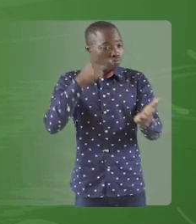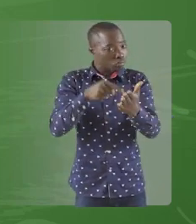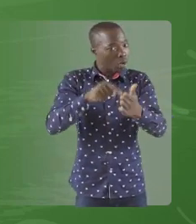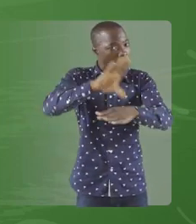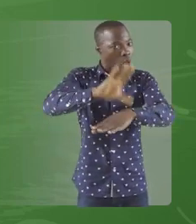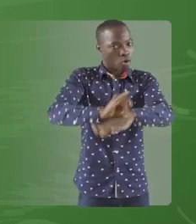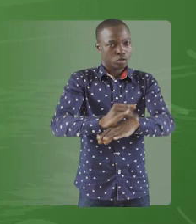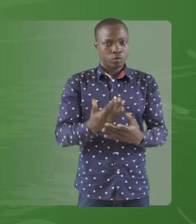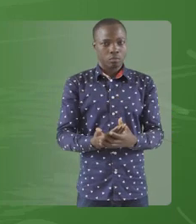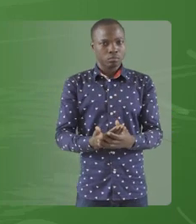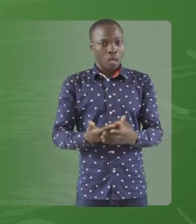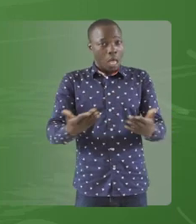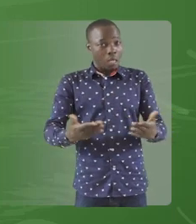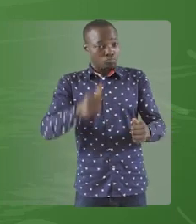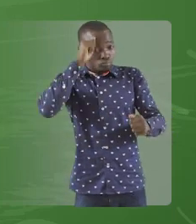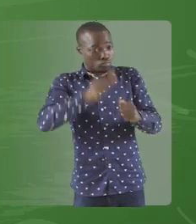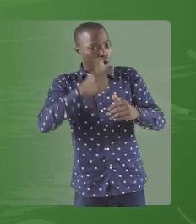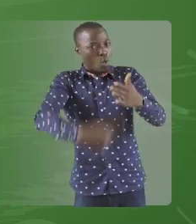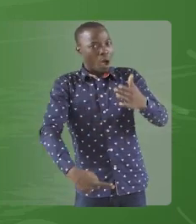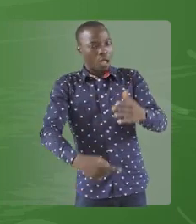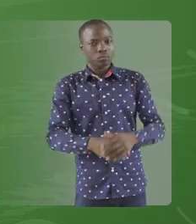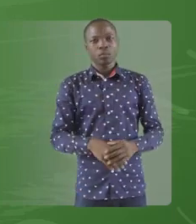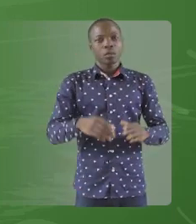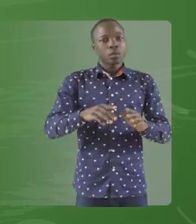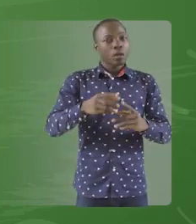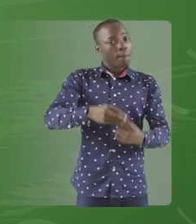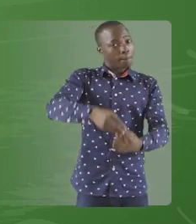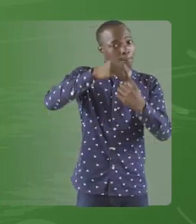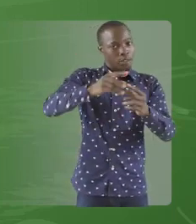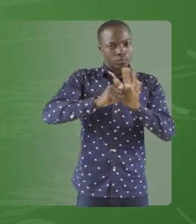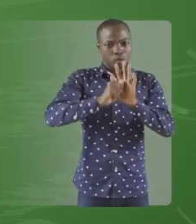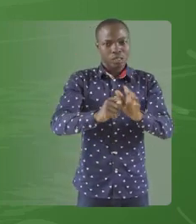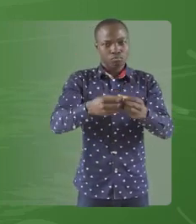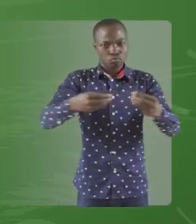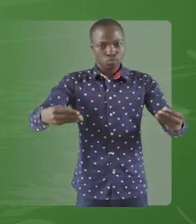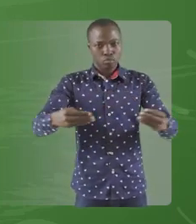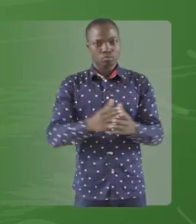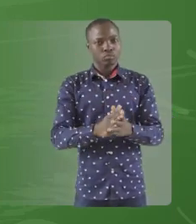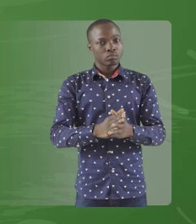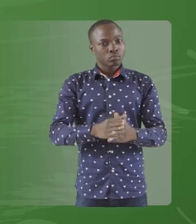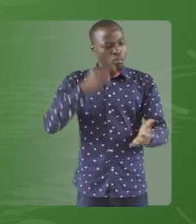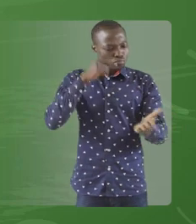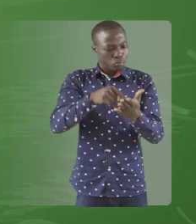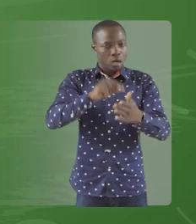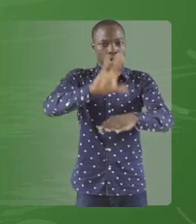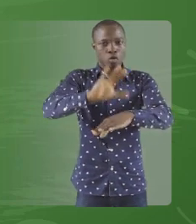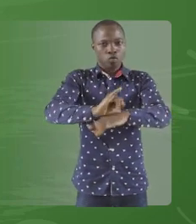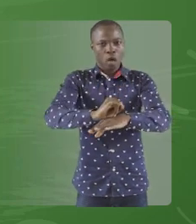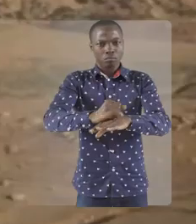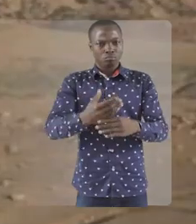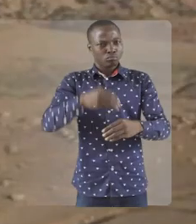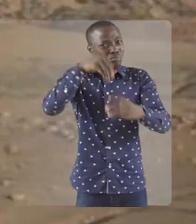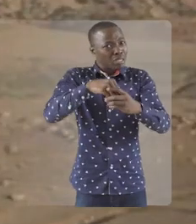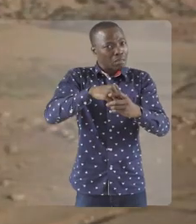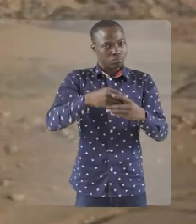d'Ivoire. Et nous retenons que les principaux types de sols rencontrés en Côte d'Ivoire sont les